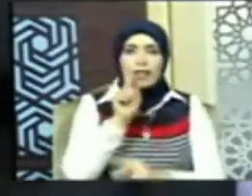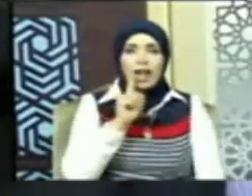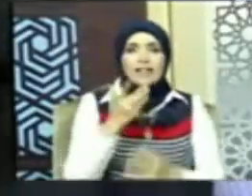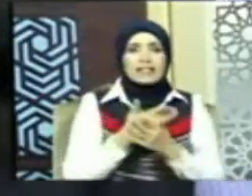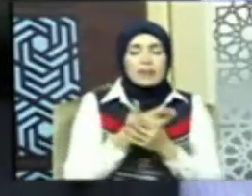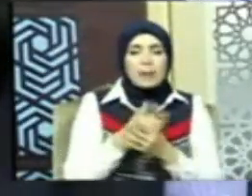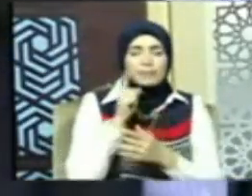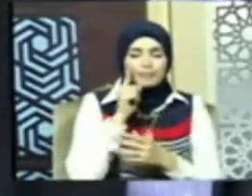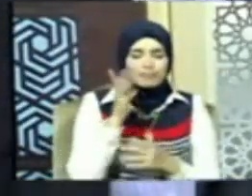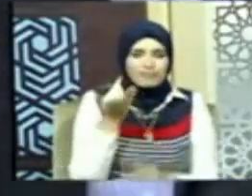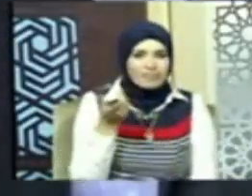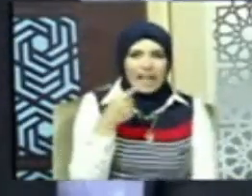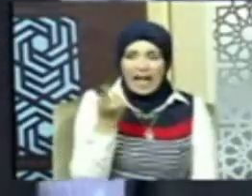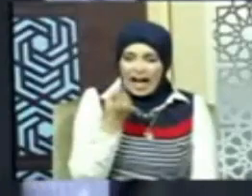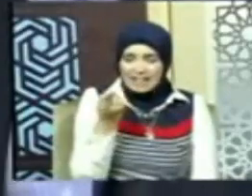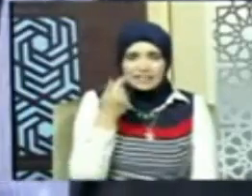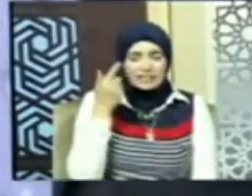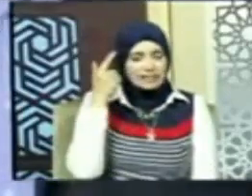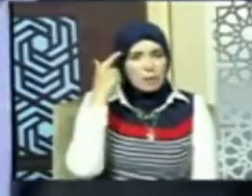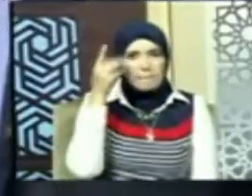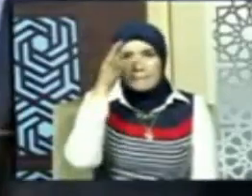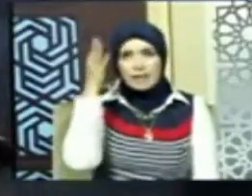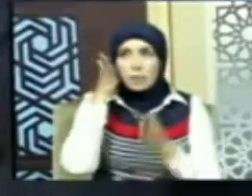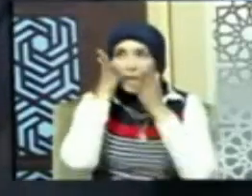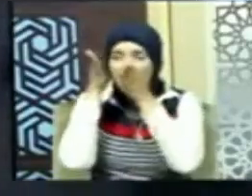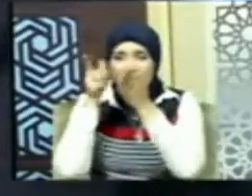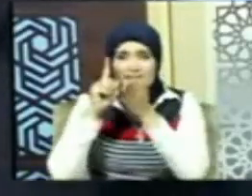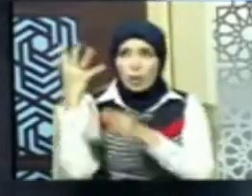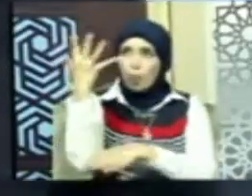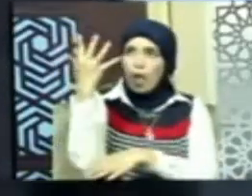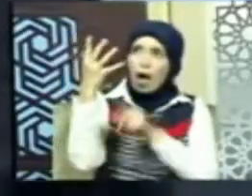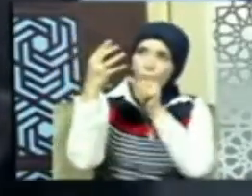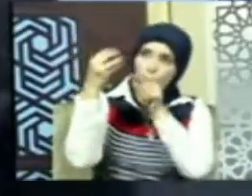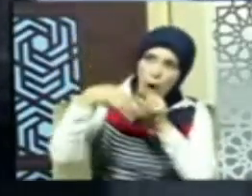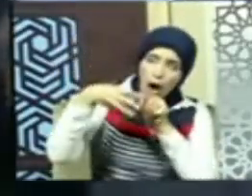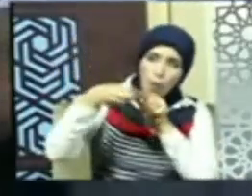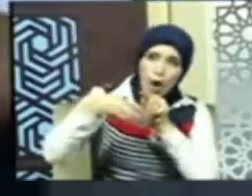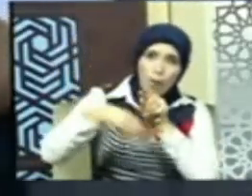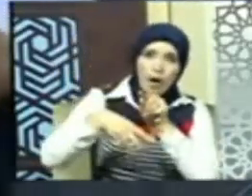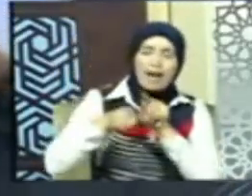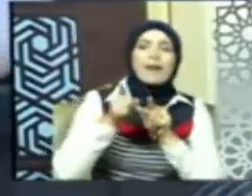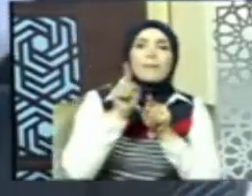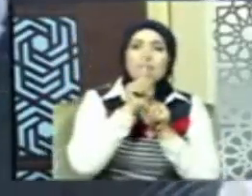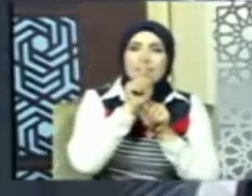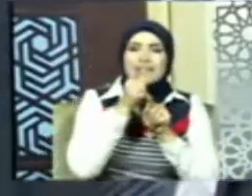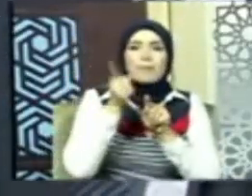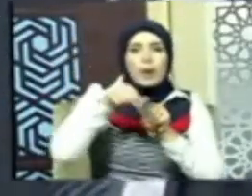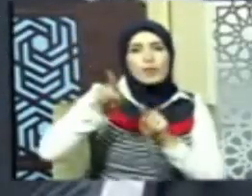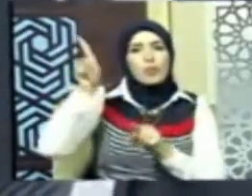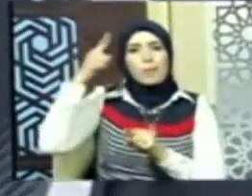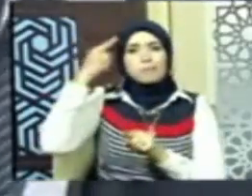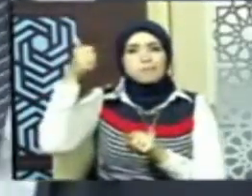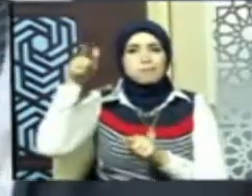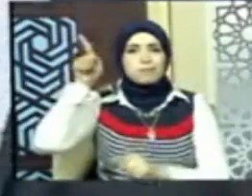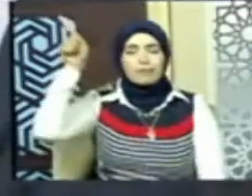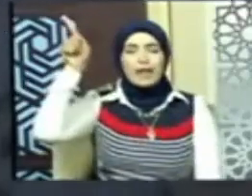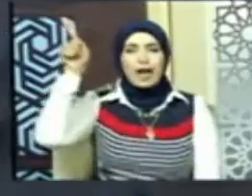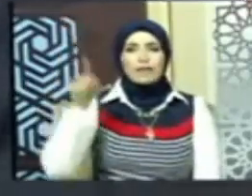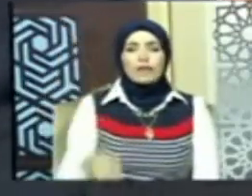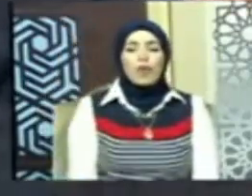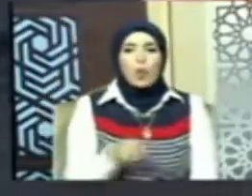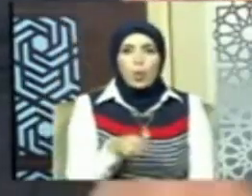الشيء ربما لا يكون هما في نظرك، حتى هذا الشيء الذي لا يلتفت إليه.